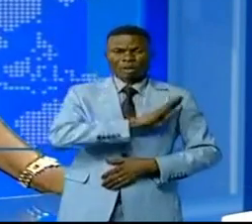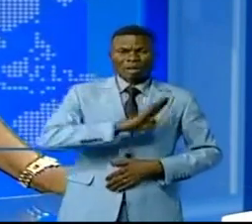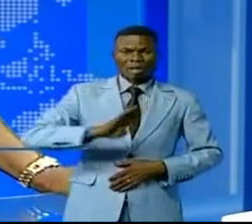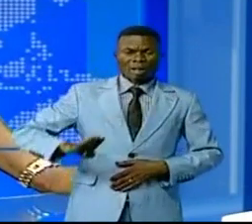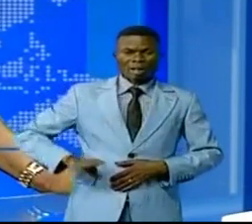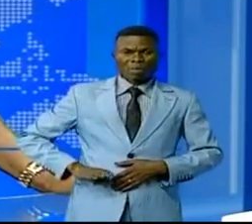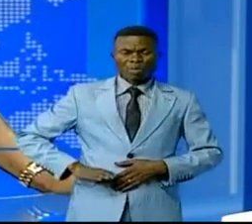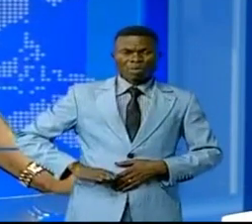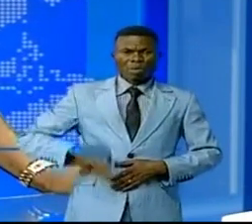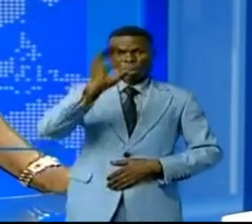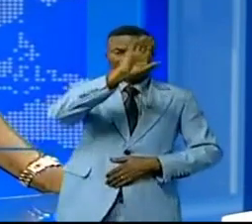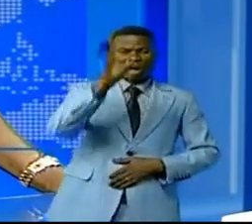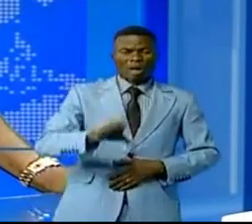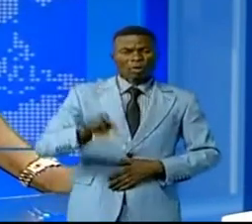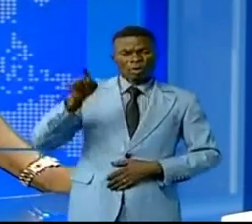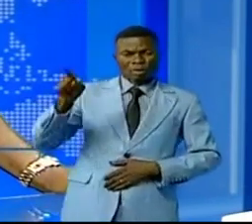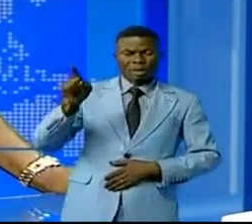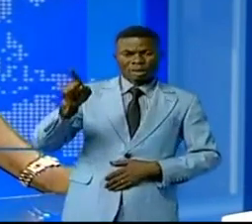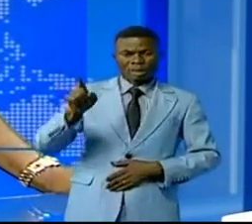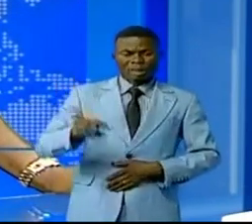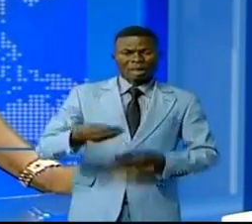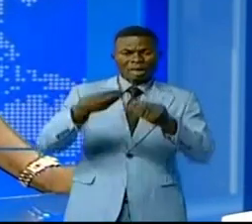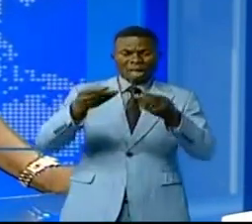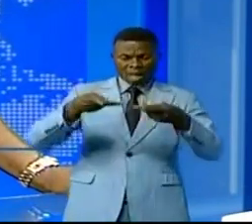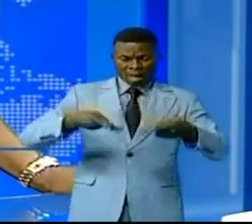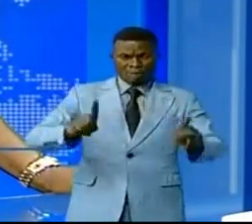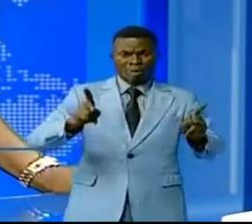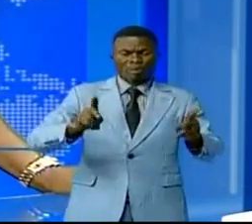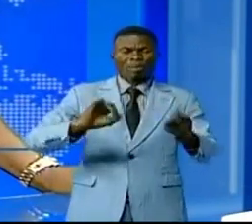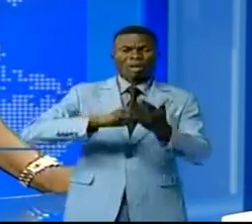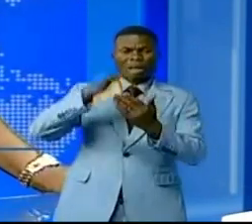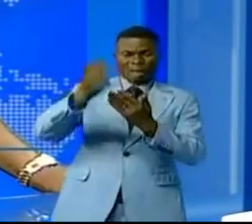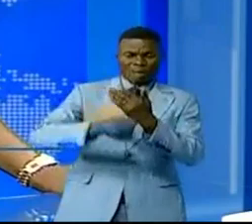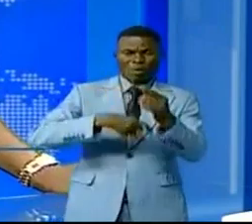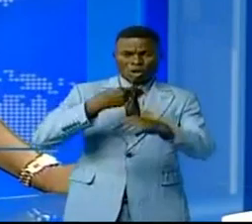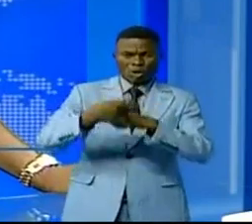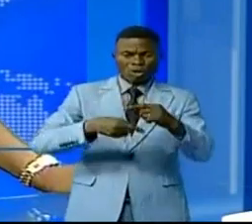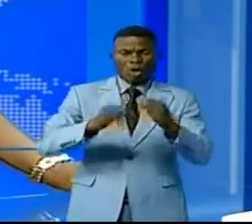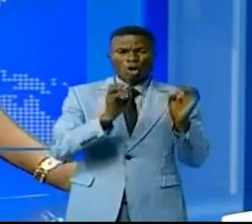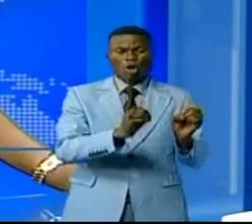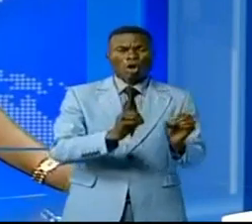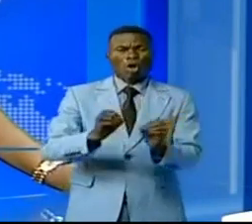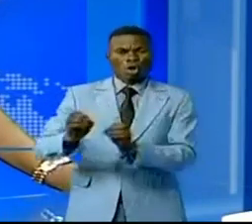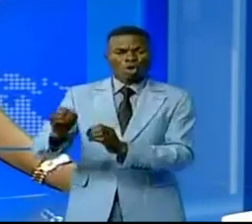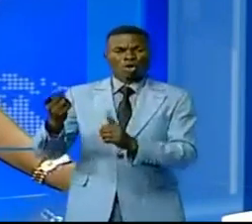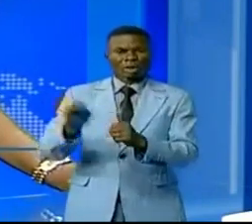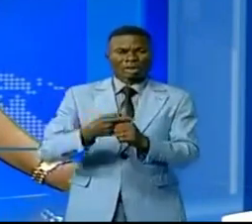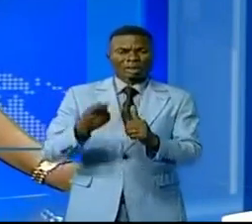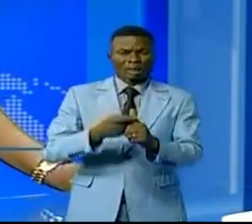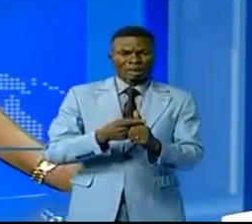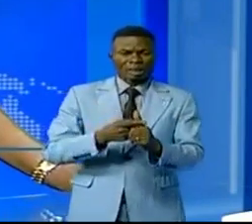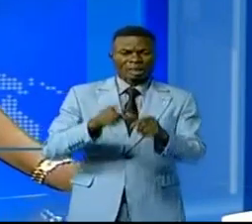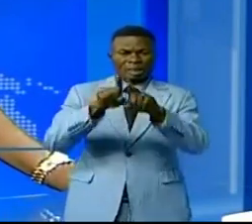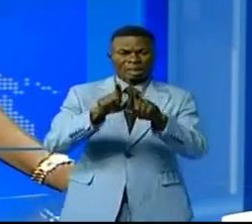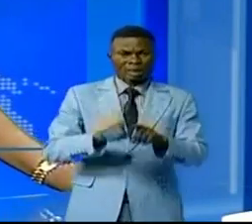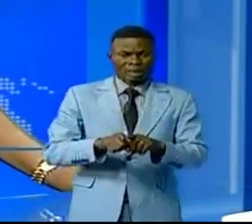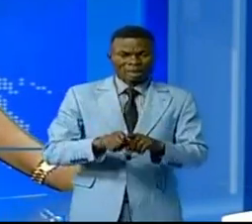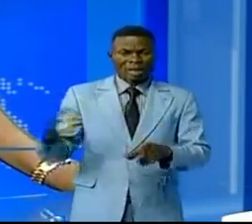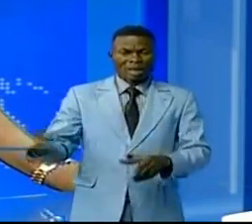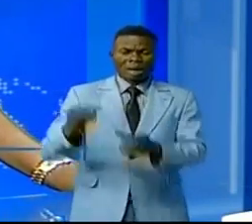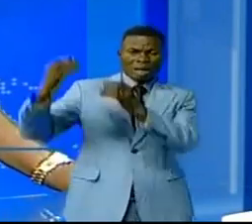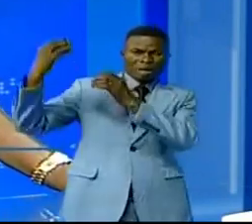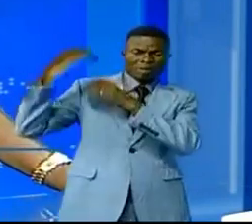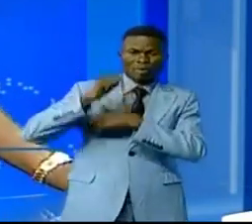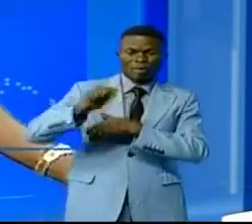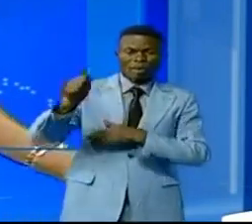commune d'Engeliema a donné le go à ce projet qui vise l'organisation et l'autoprise en charge